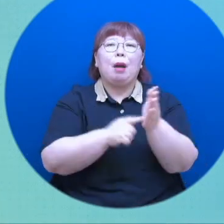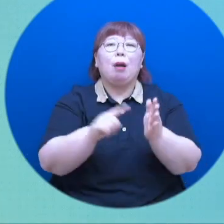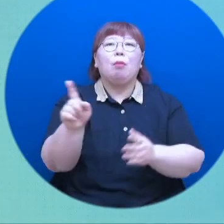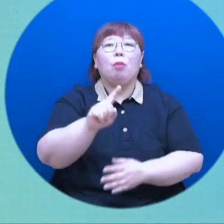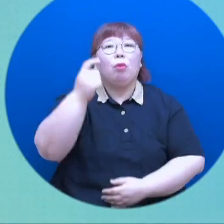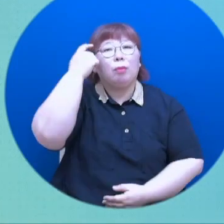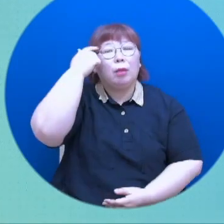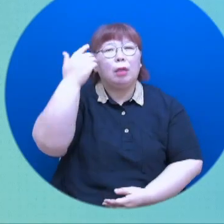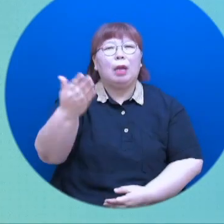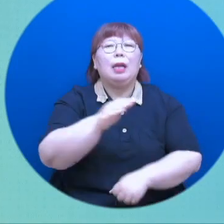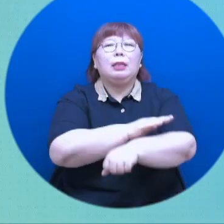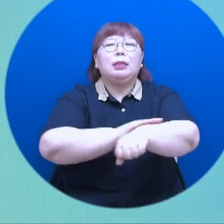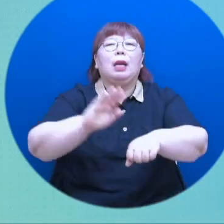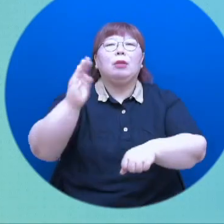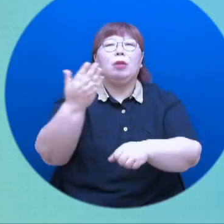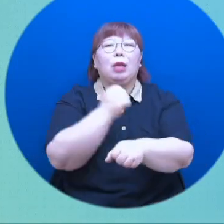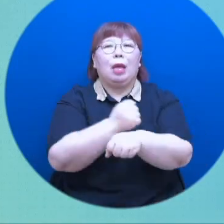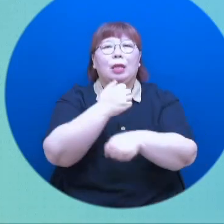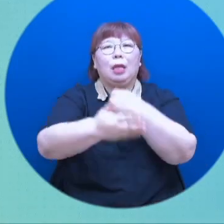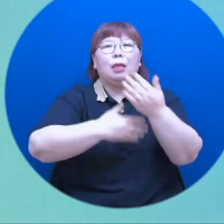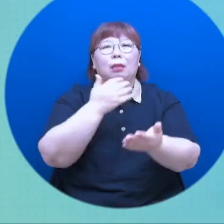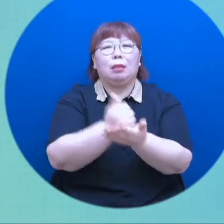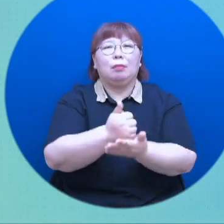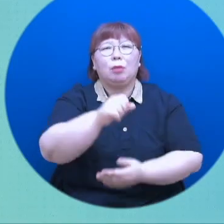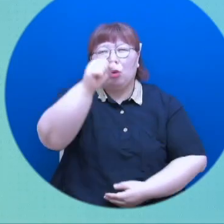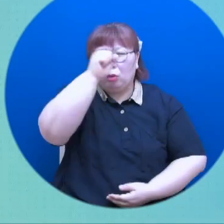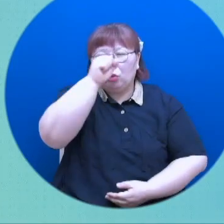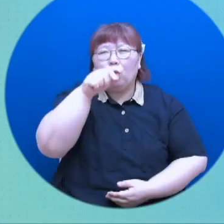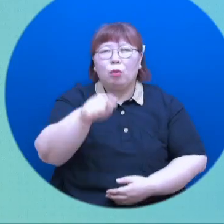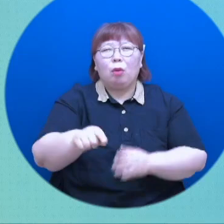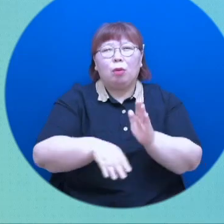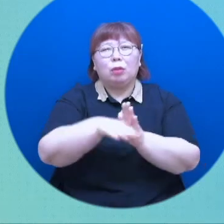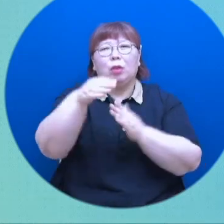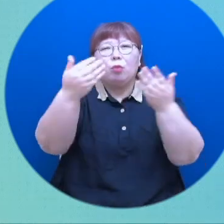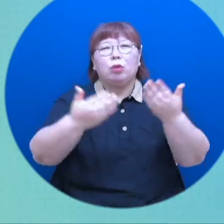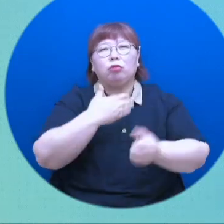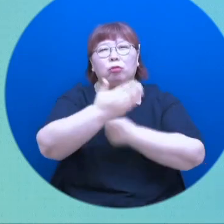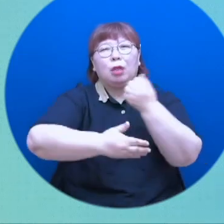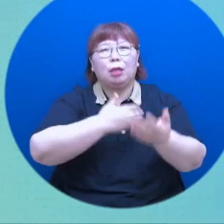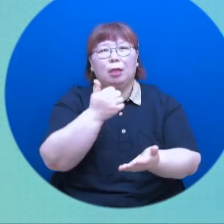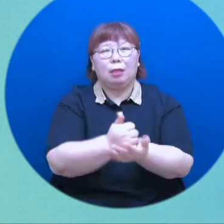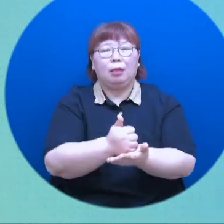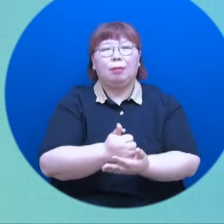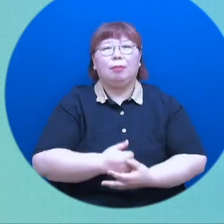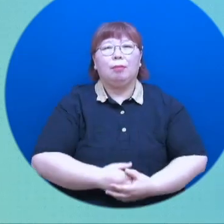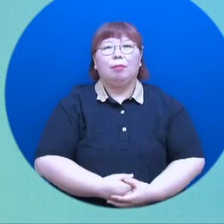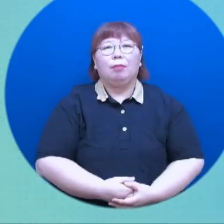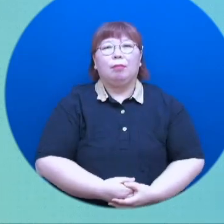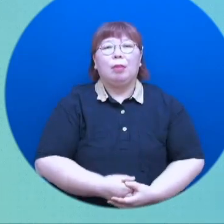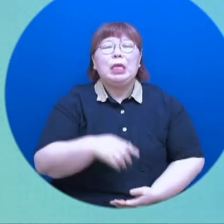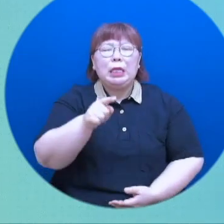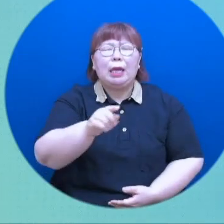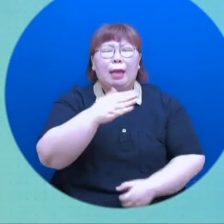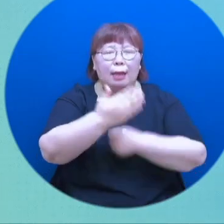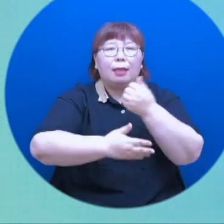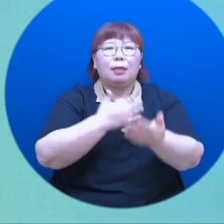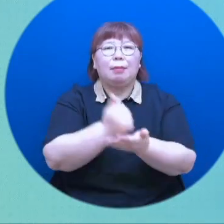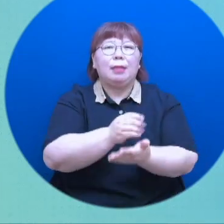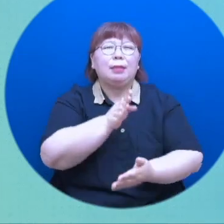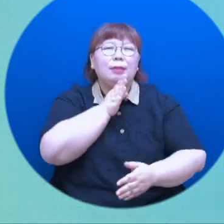하나님, 좋은 것을 채워주시는 하나님, 이게 하나님의 본심이라고 말씀해